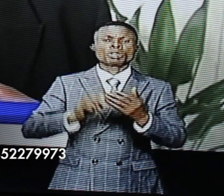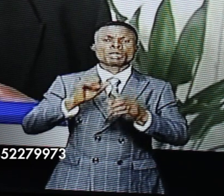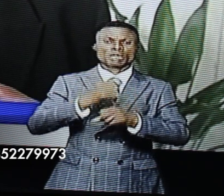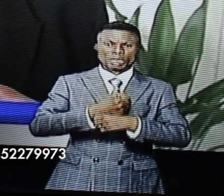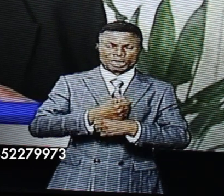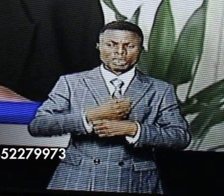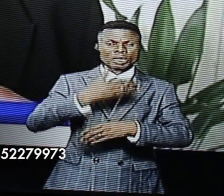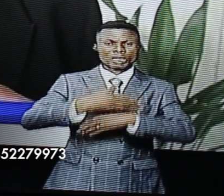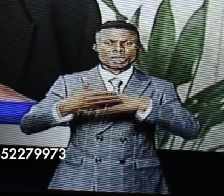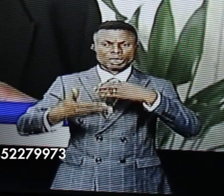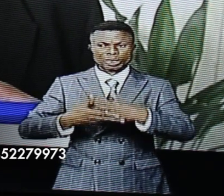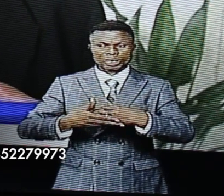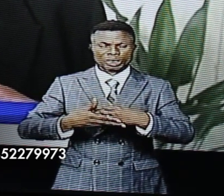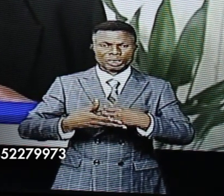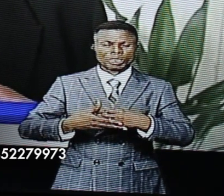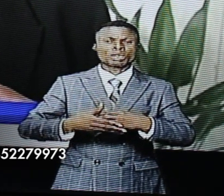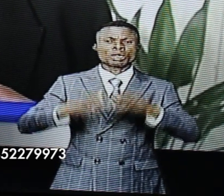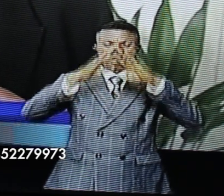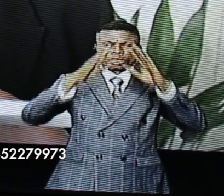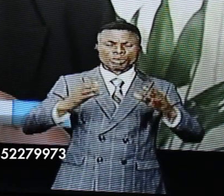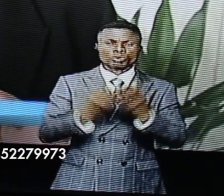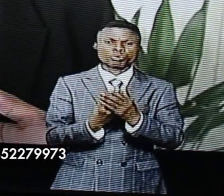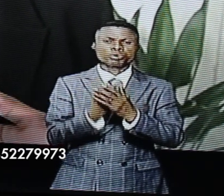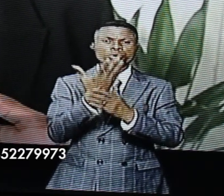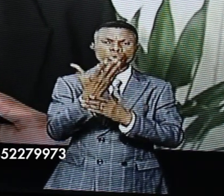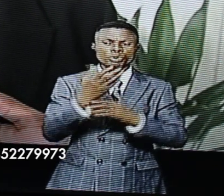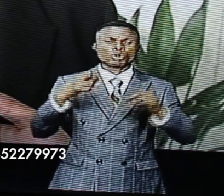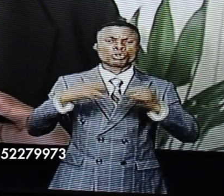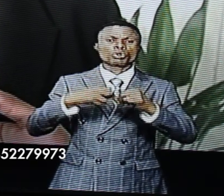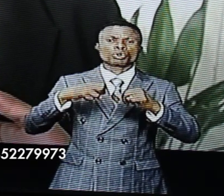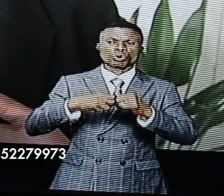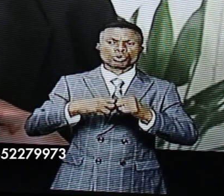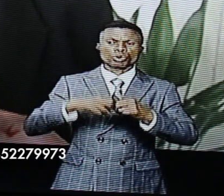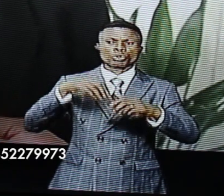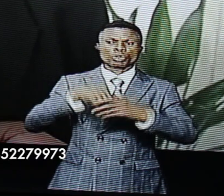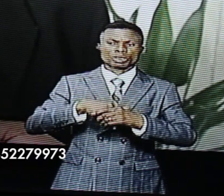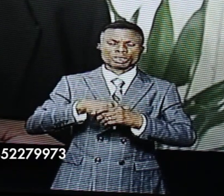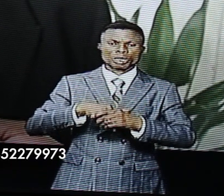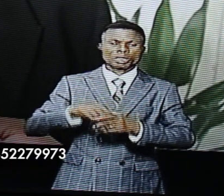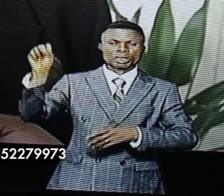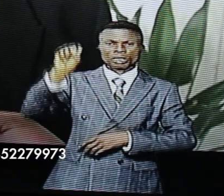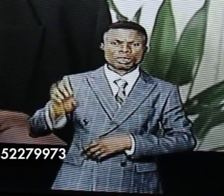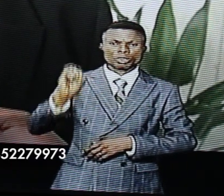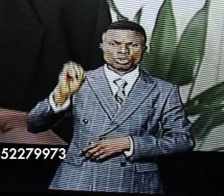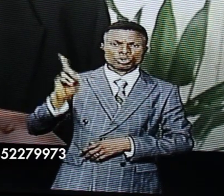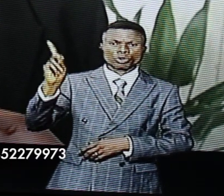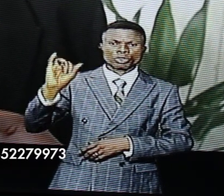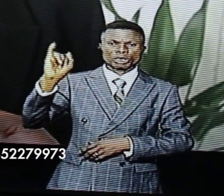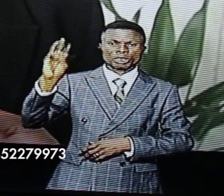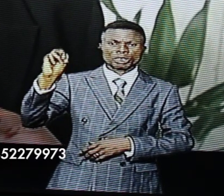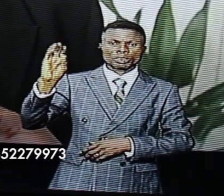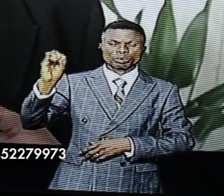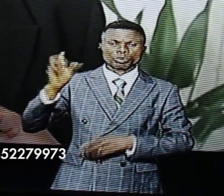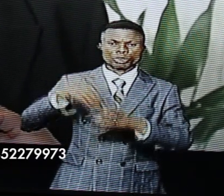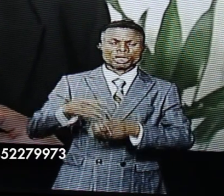réhabilitation de l'infrastructure de production d'électricité de la Sokimo dans la province